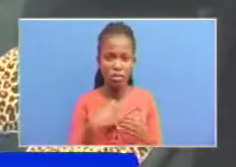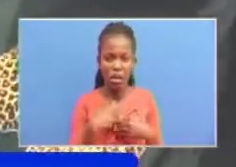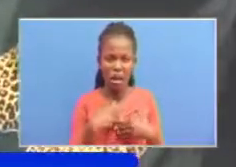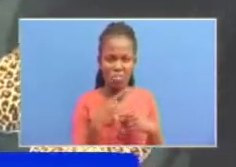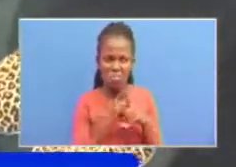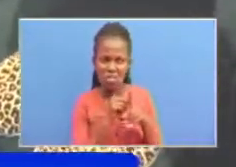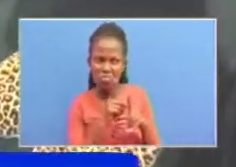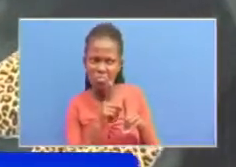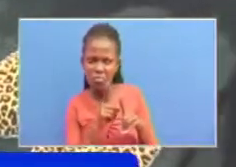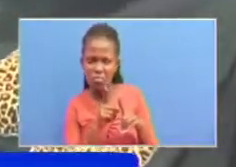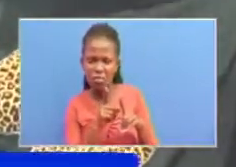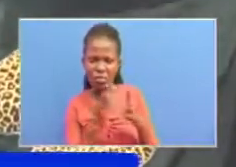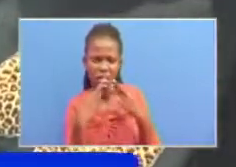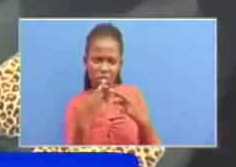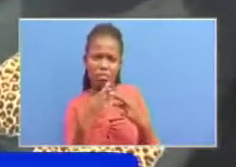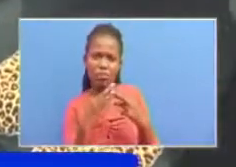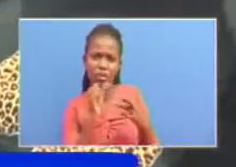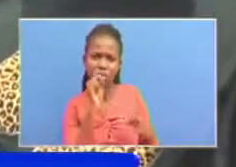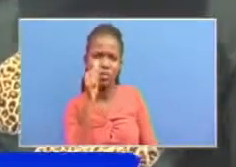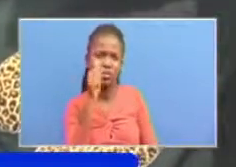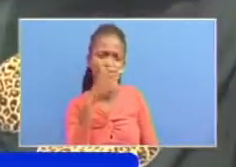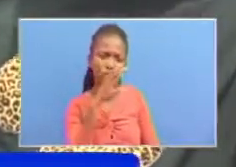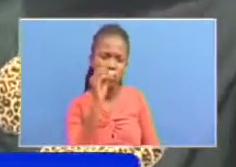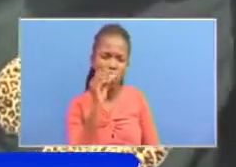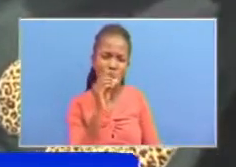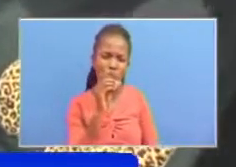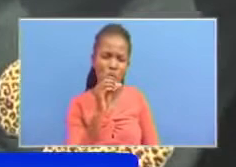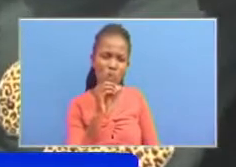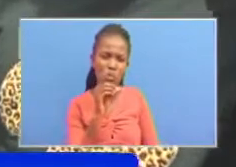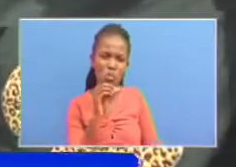ama kuweni. Ya mina ndundu sa kinatuke mine tando.